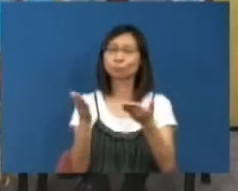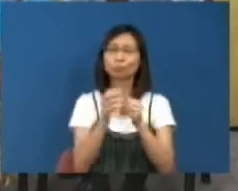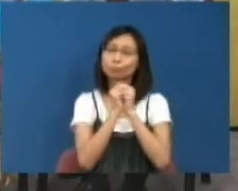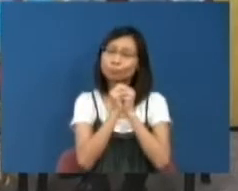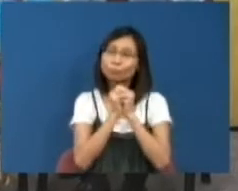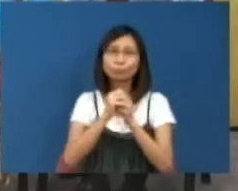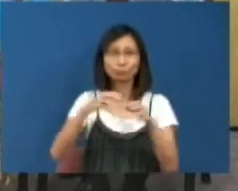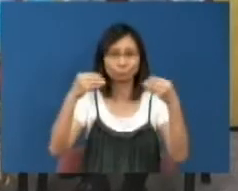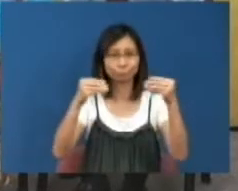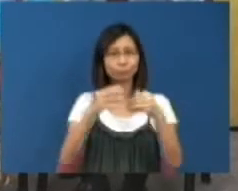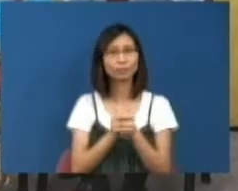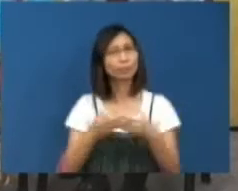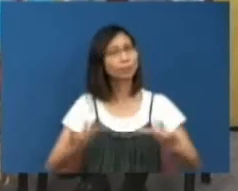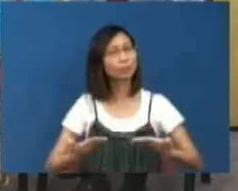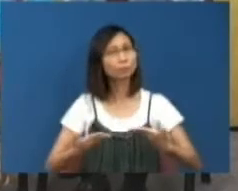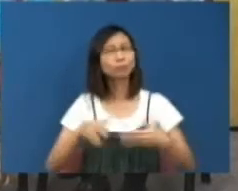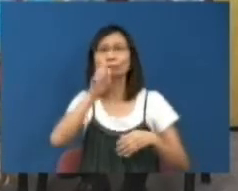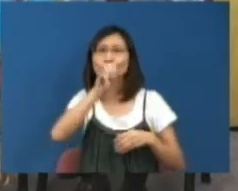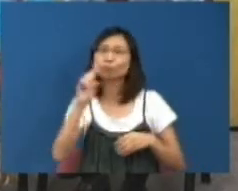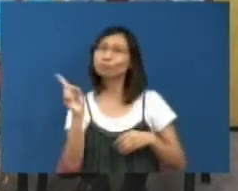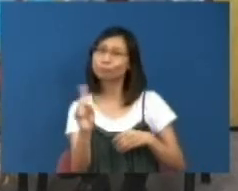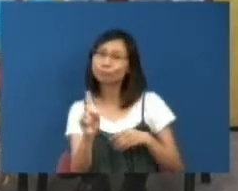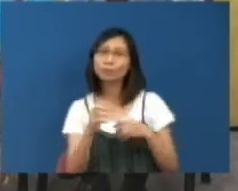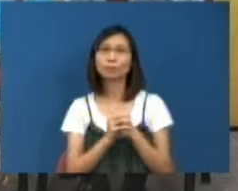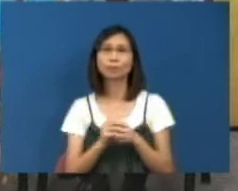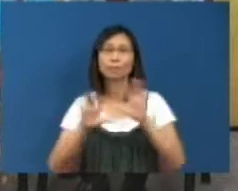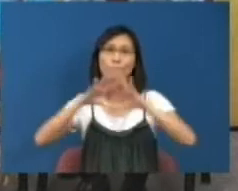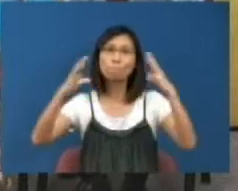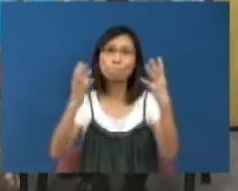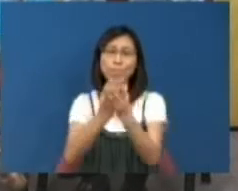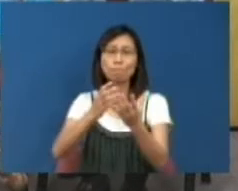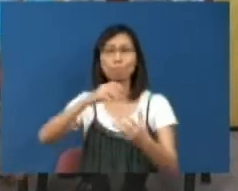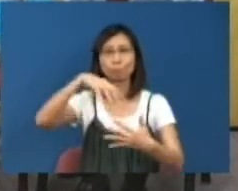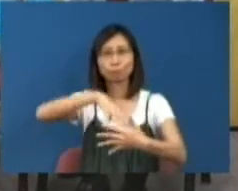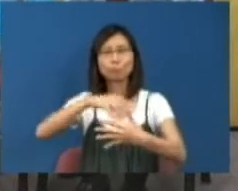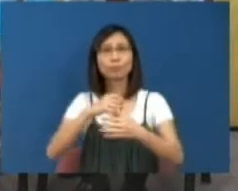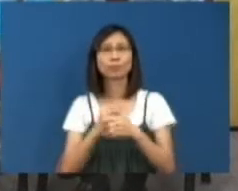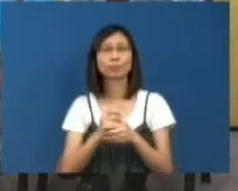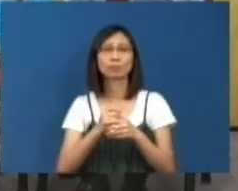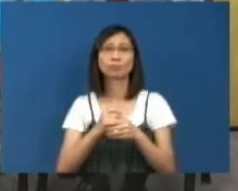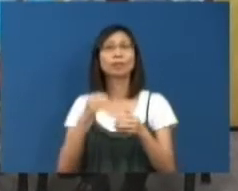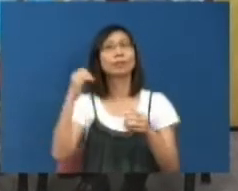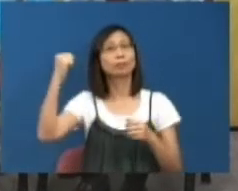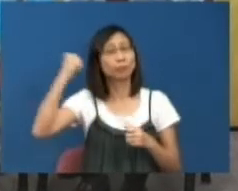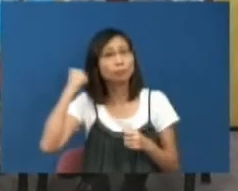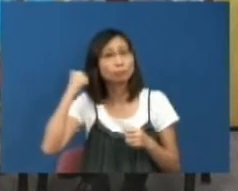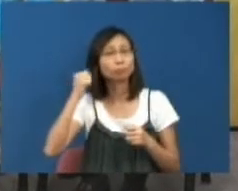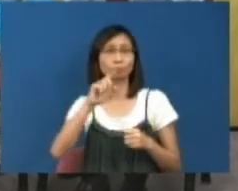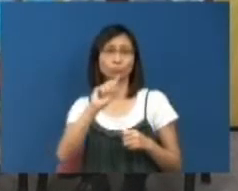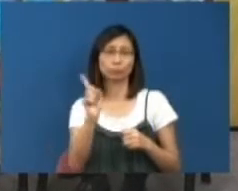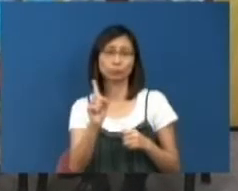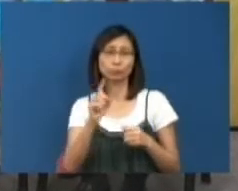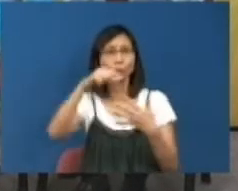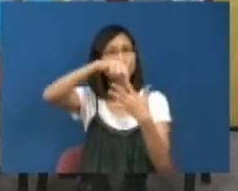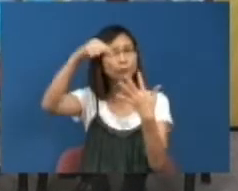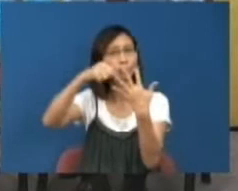哋嘅講題咧就係同我哋樓宇維修篇包括咧，其實點樣我哋喺能源嗰方面係可以選